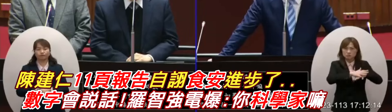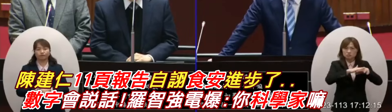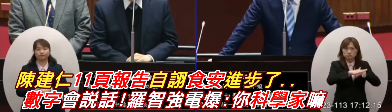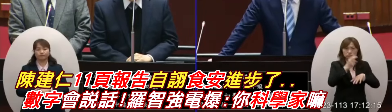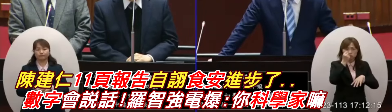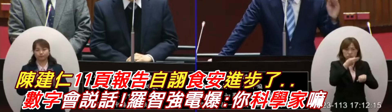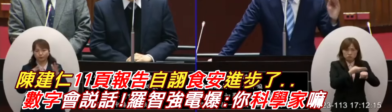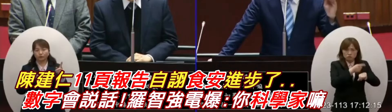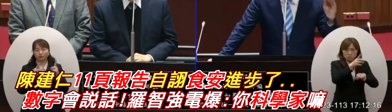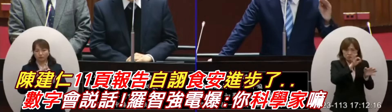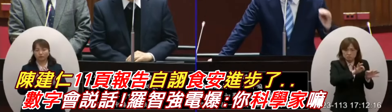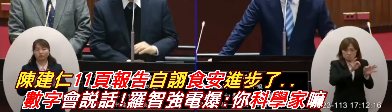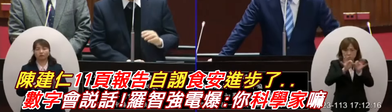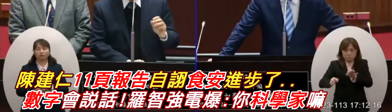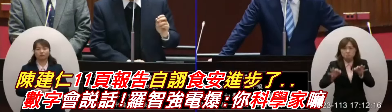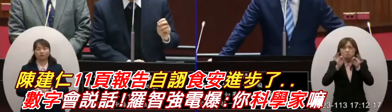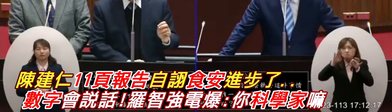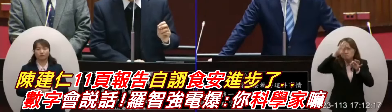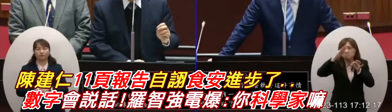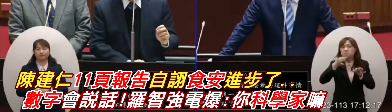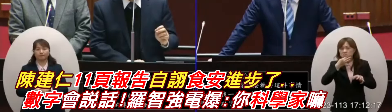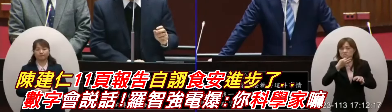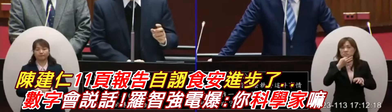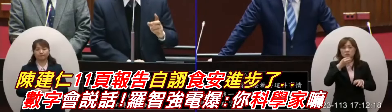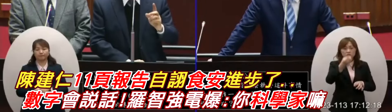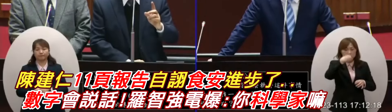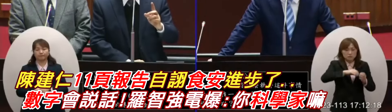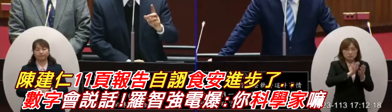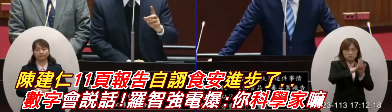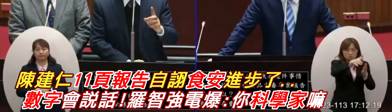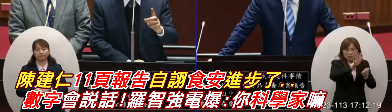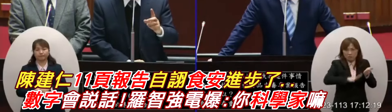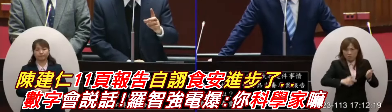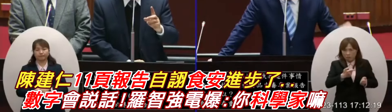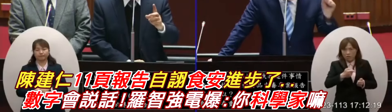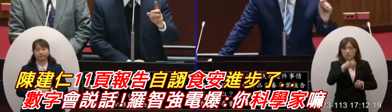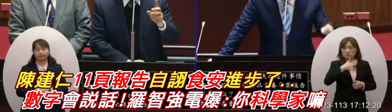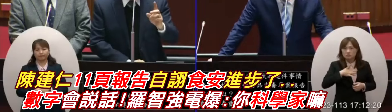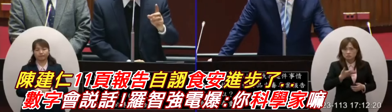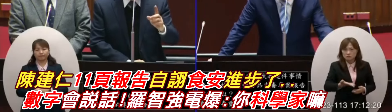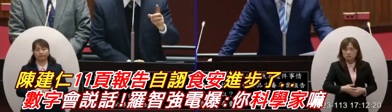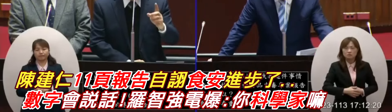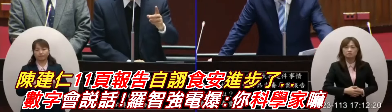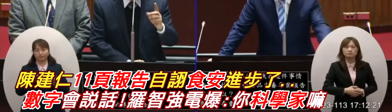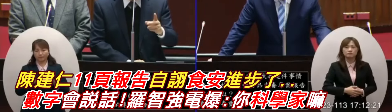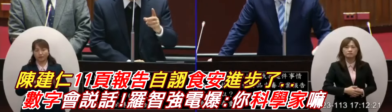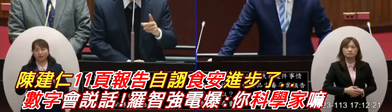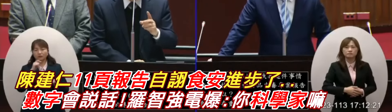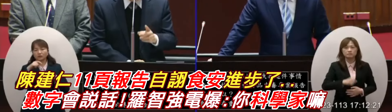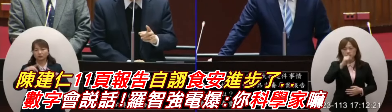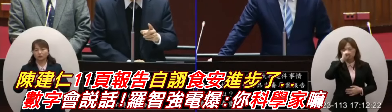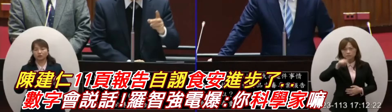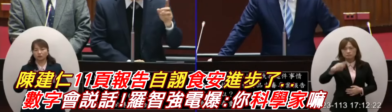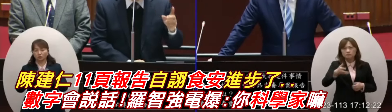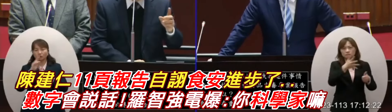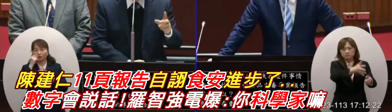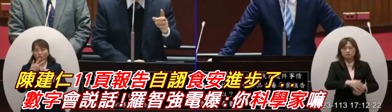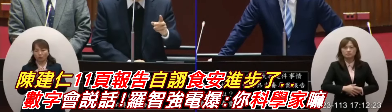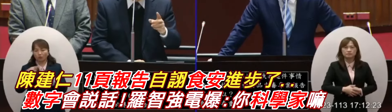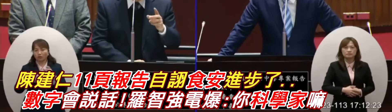能性， 很多人 吃下去是中毒哎，举轻民众，你总懂吧？好，没有问下一个数据、啊。 以现在西部特罗这个案子，